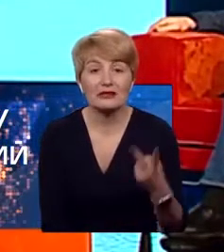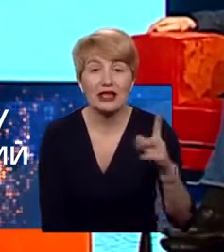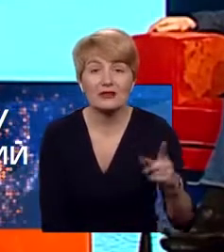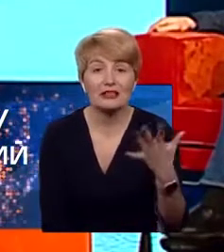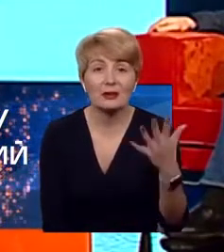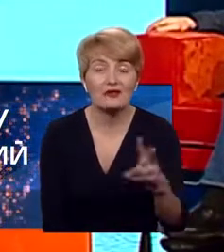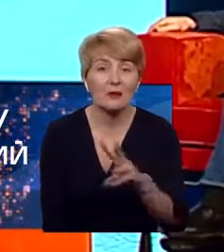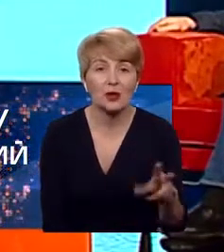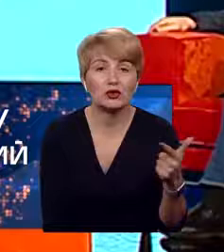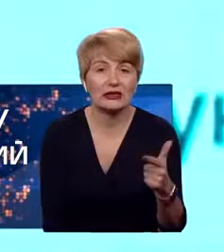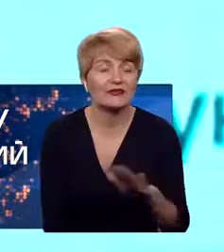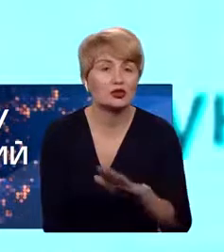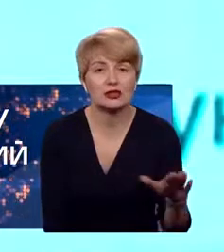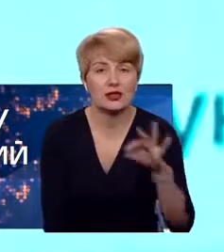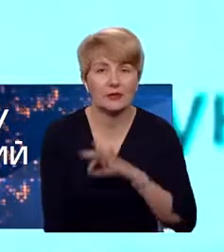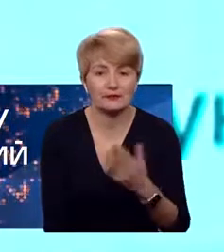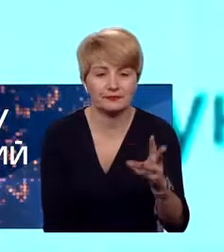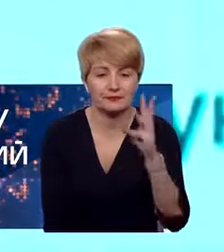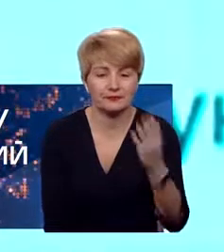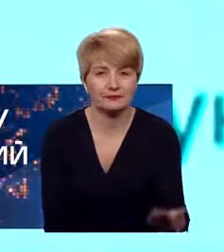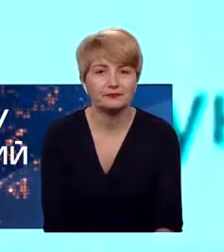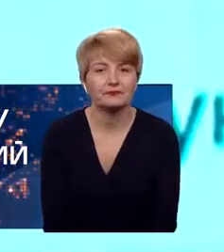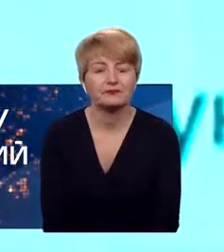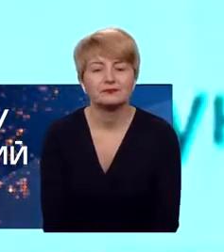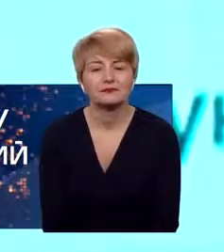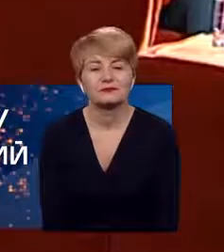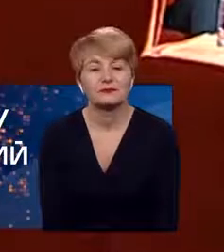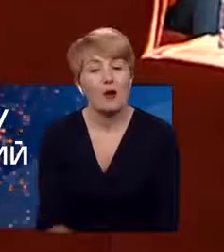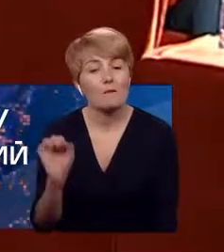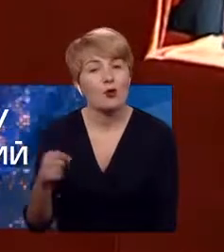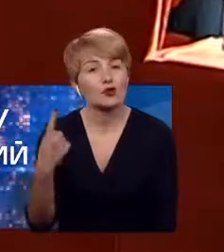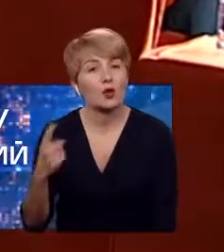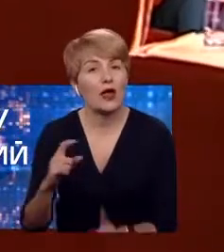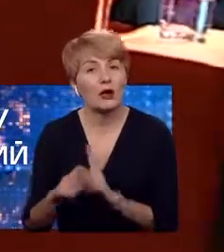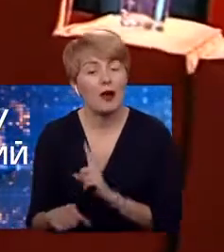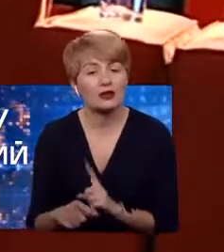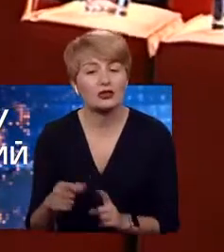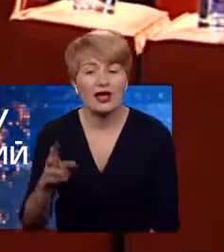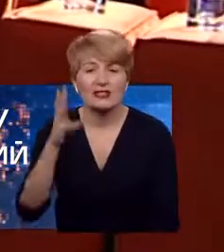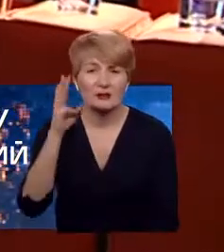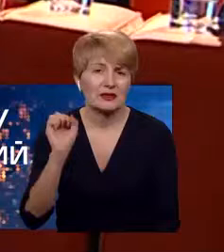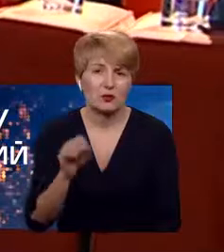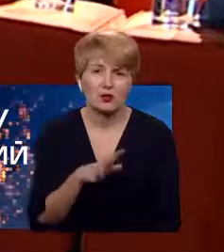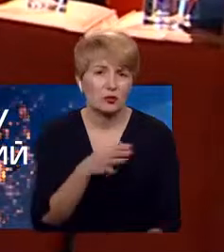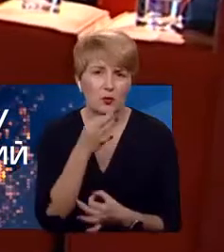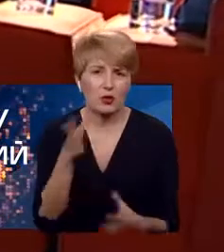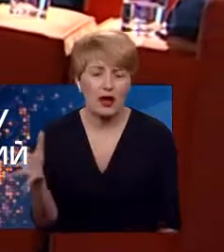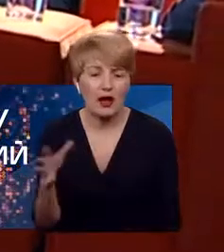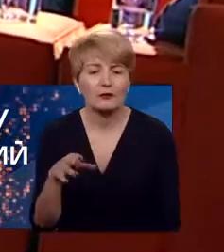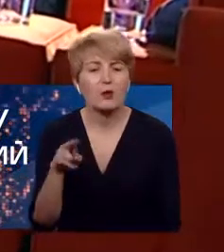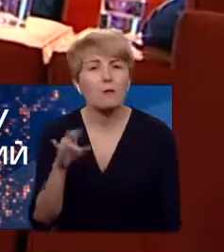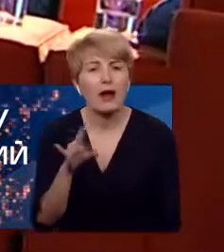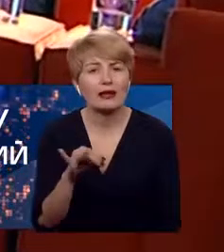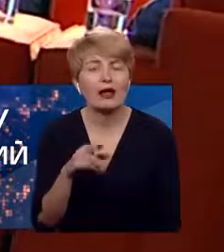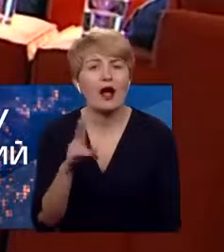2,5 мільйони гривень чистими на руки. Я вибачаюсь, можна одна ремарочка? Да. Я розумію, зарплата може бути будь-яка. Пане Капліно,